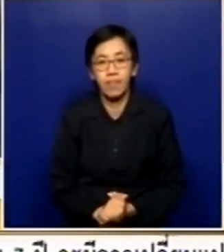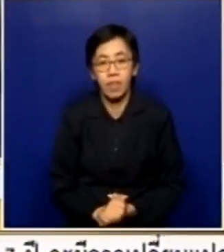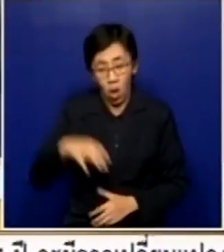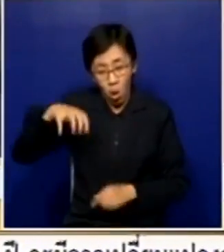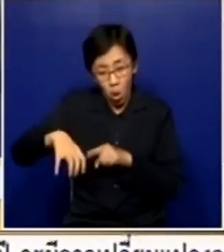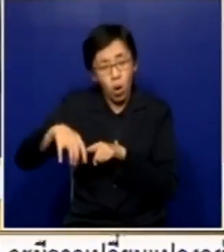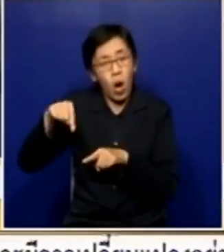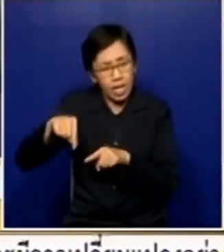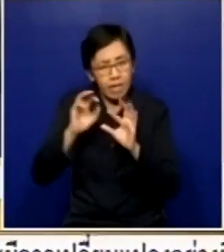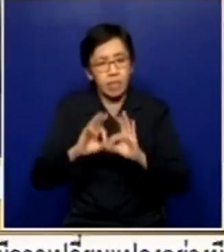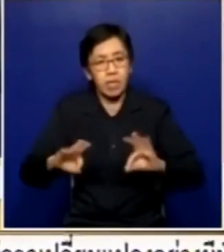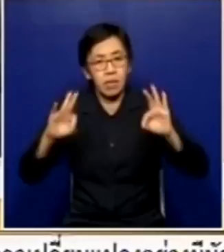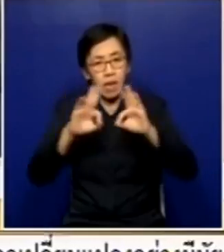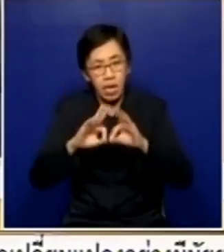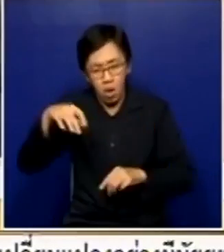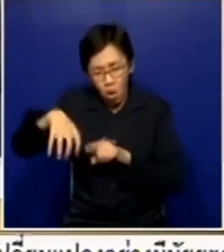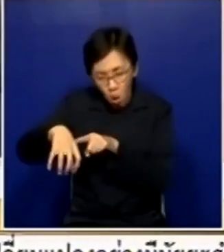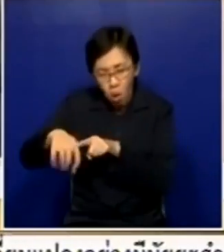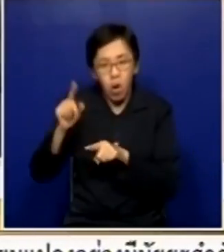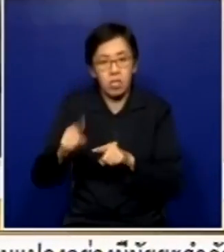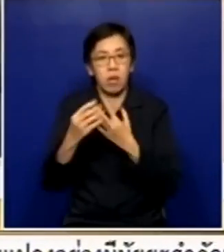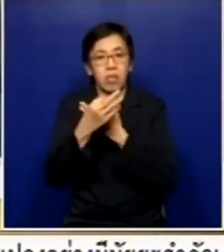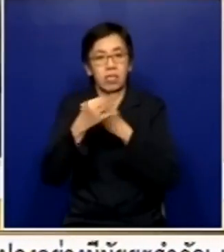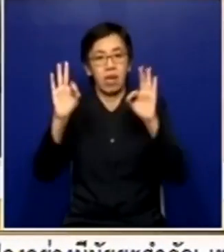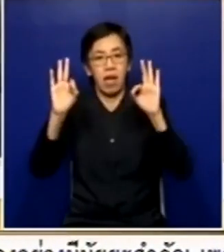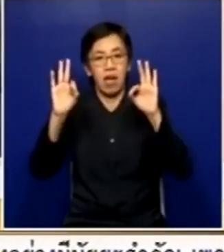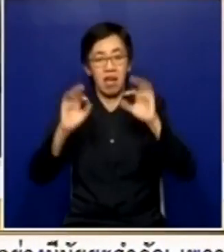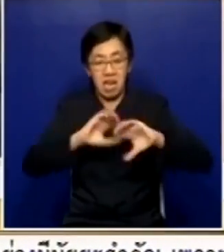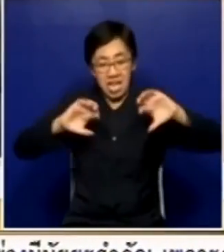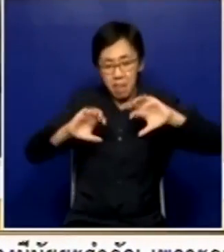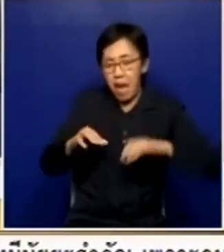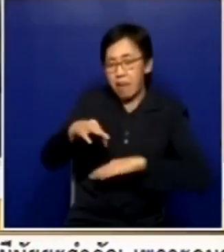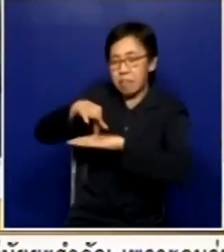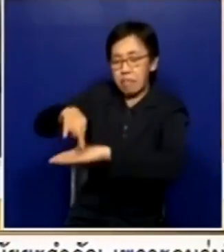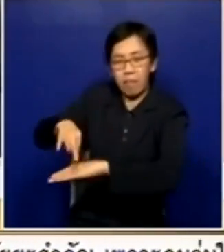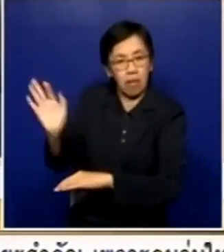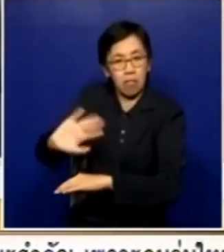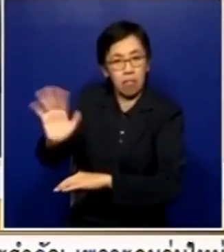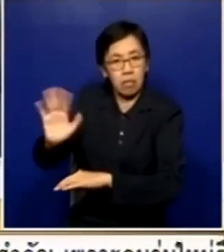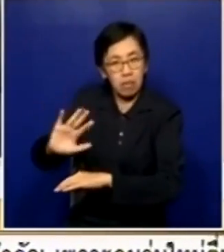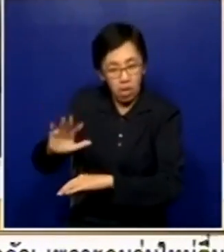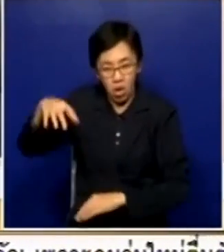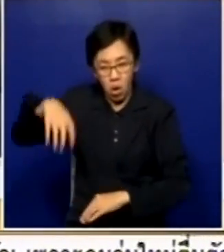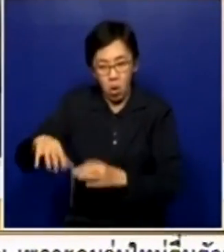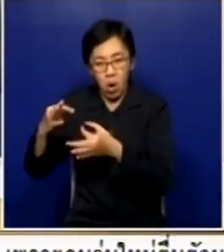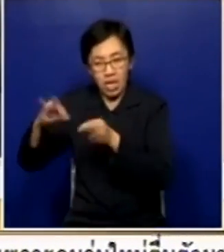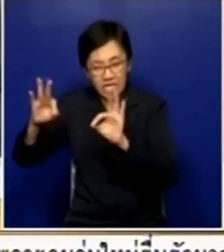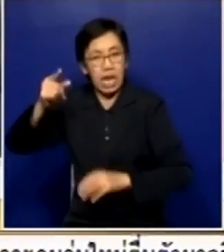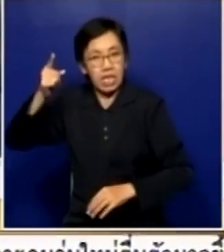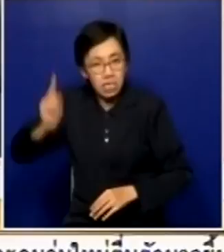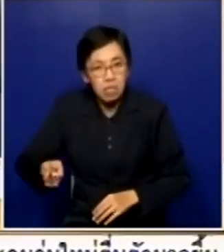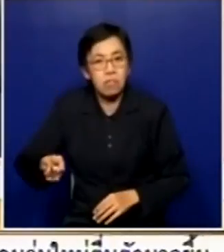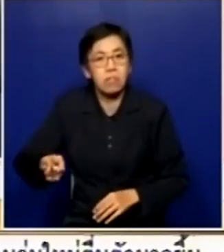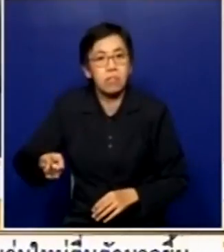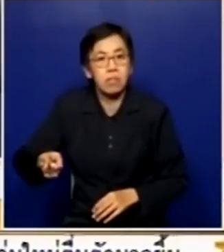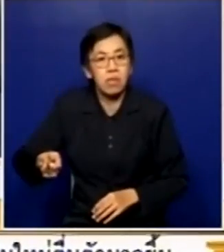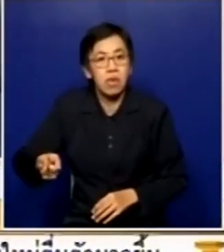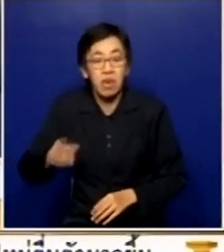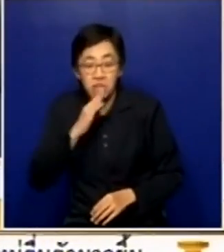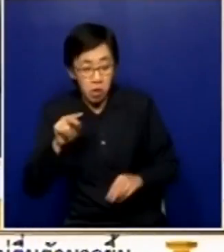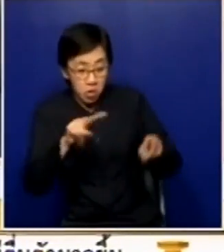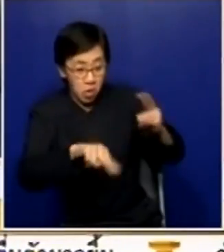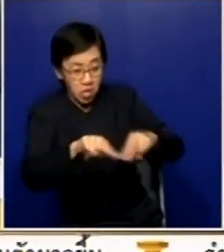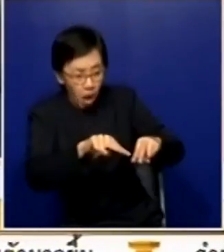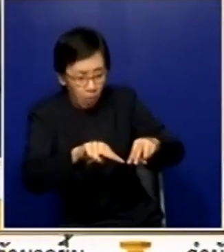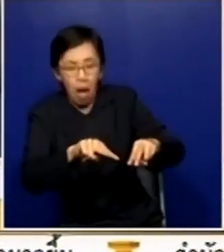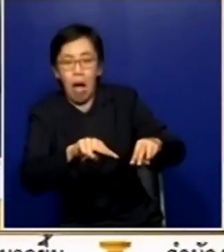นั้นจึงจำเป็นมากที่จะต้องมีที่มาที่เป็นอิสระจากฝ่ายบริหารมีที่มาที่เป็นอิสระจากคนที่เขาจะต้องไปใช้หน้าตรวจ